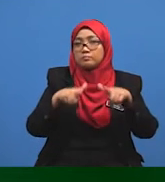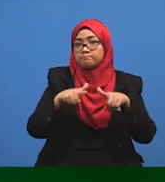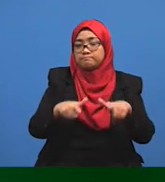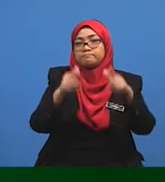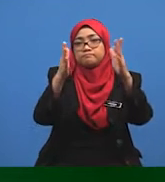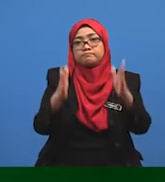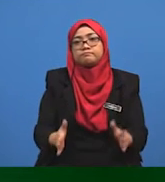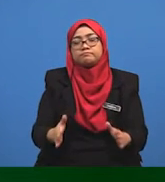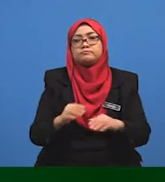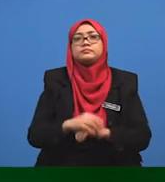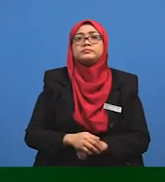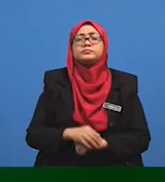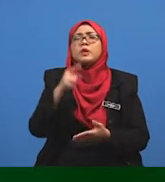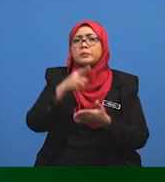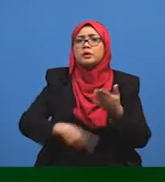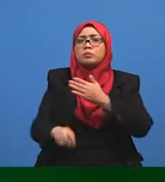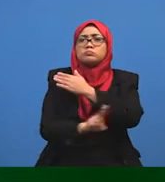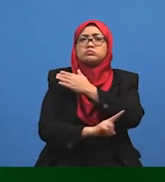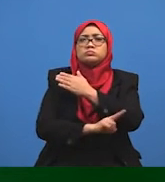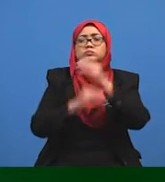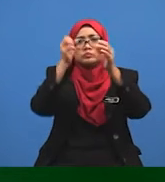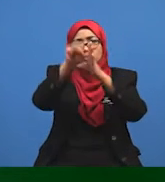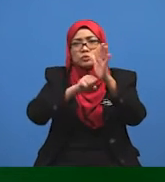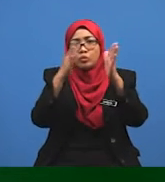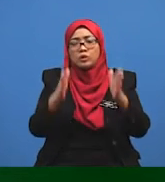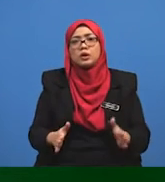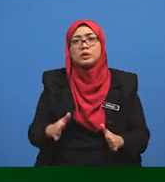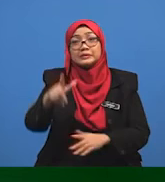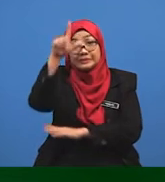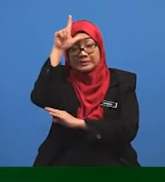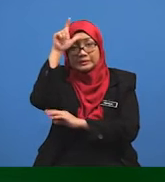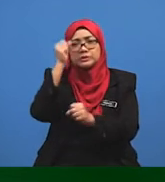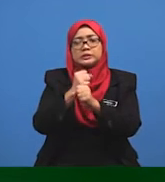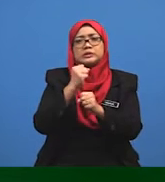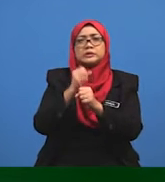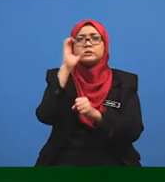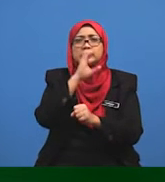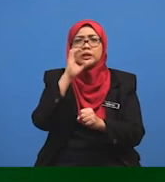yang kedua, apakah hukum seorang lelaki bekerja mencari nafkah?